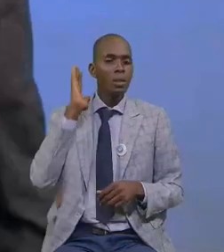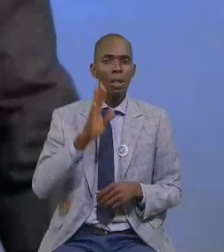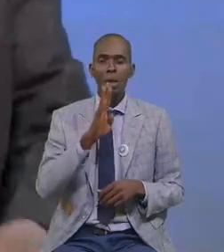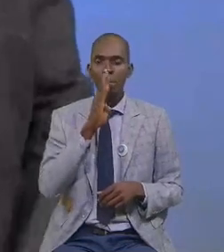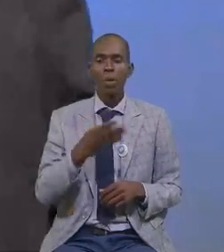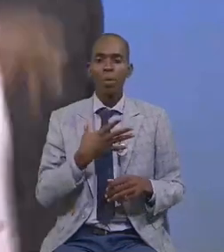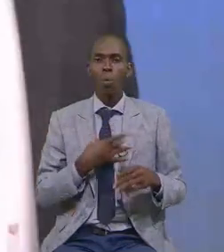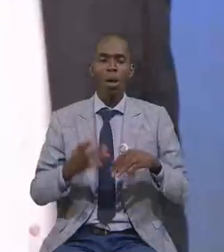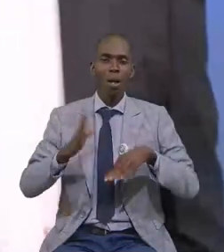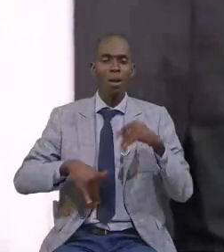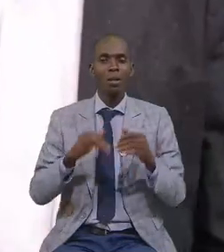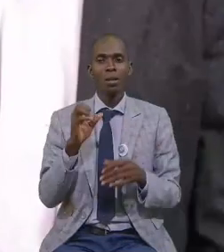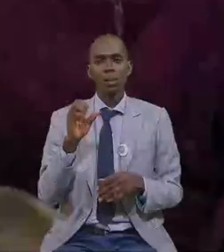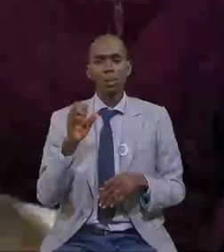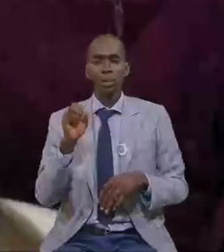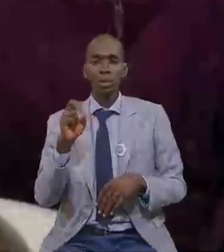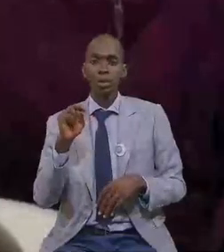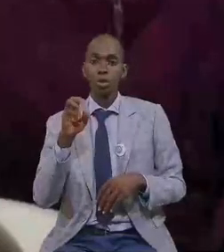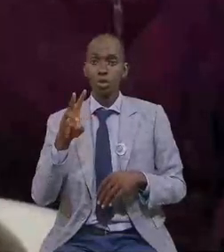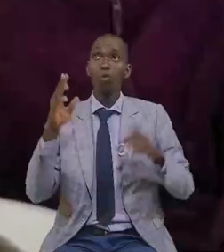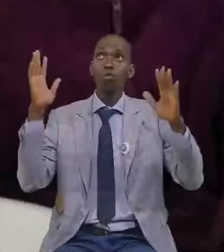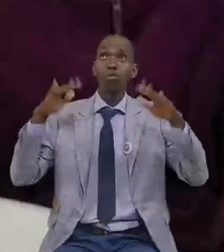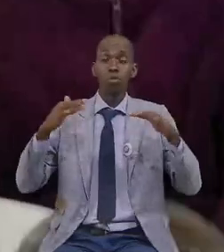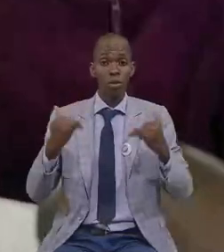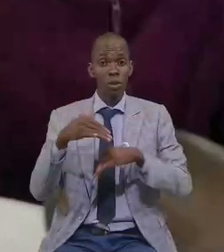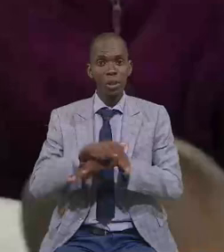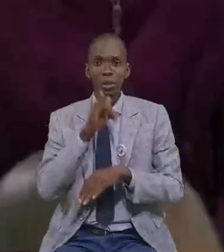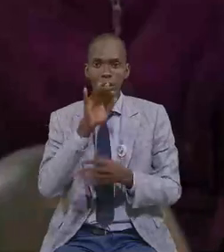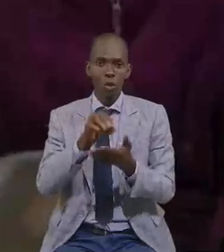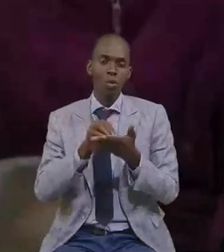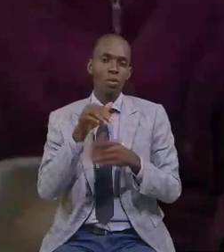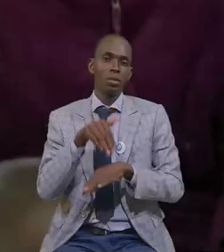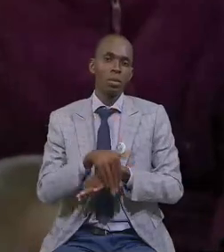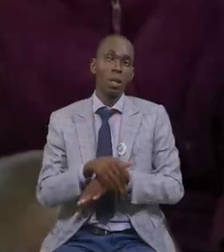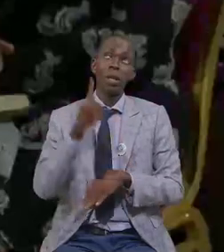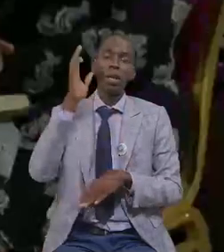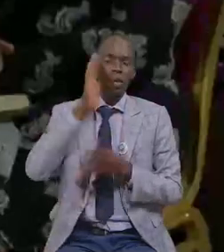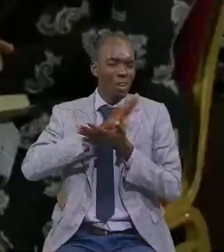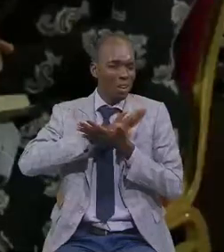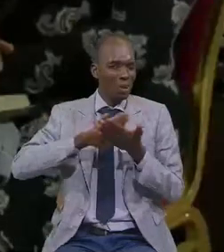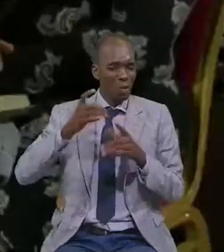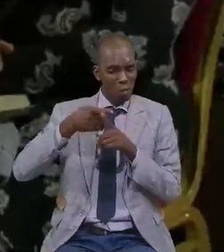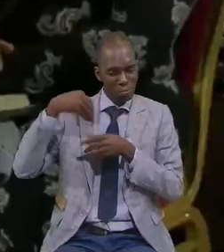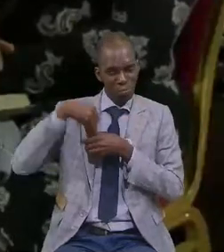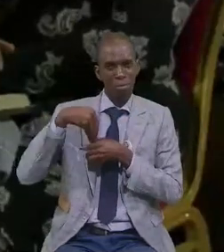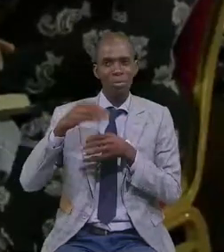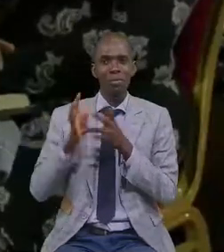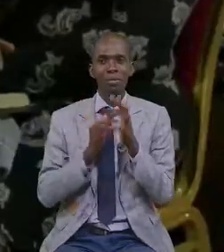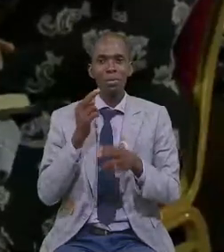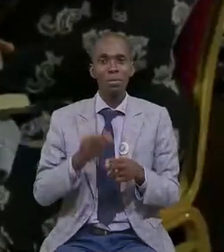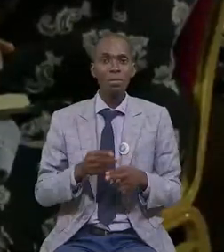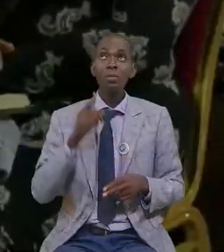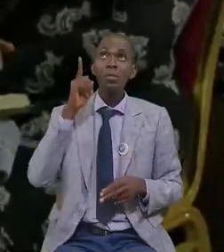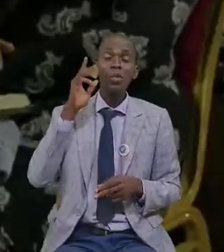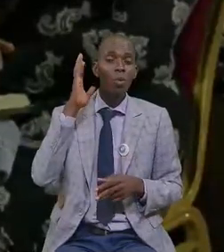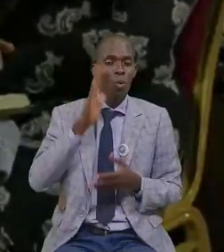je serai pur. Lave-moi et je serai plus blanc que la neige. Ce soir, il va te purifier au-dedans. Il